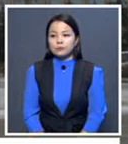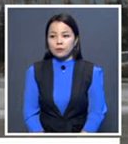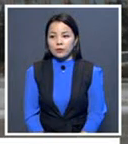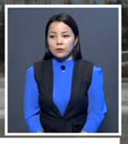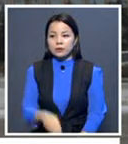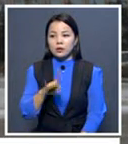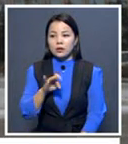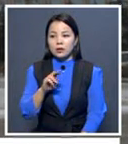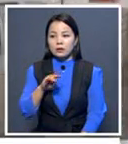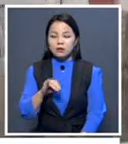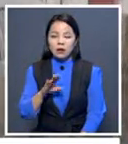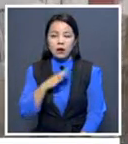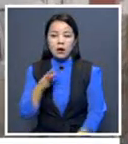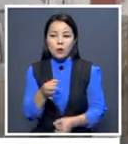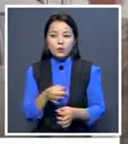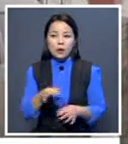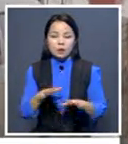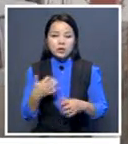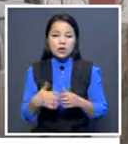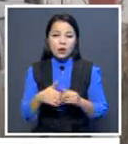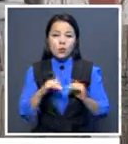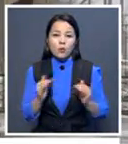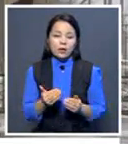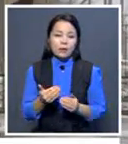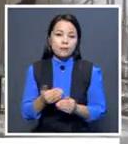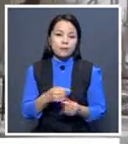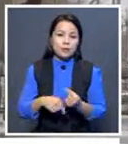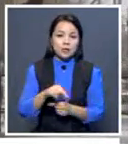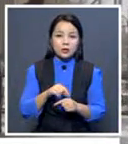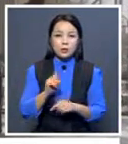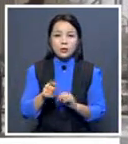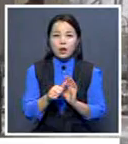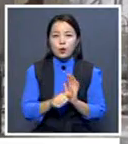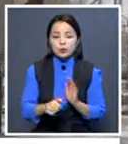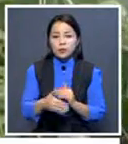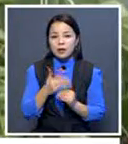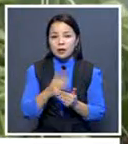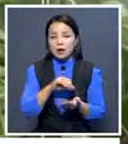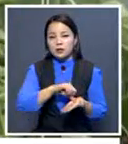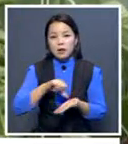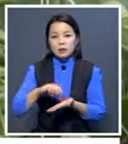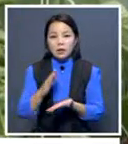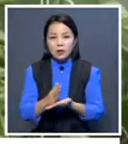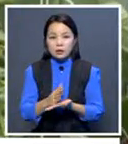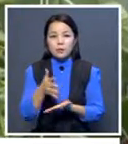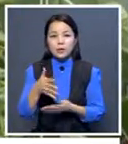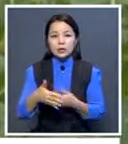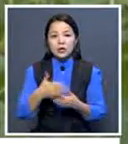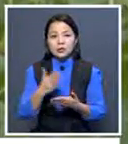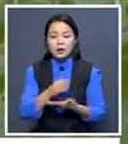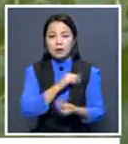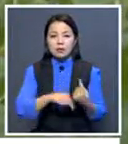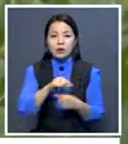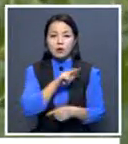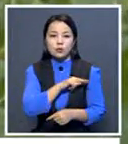Теректі ауданында шағын және орта бизнес саласында 1600-ден астам тұлға тіркелген. Кәсіпкерлікте 5000-ға жуық адам жұмыс істейді. Олар